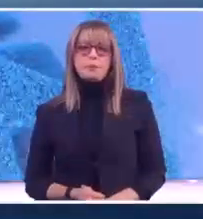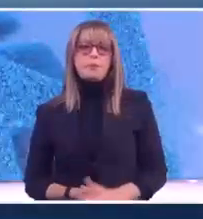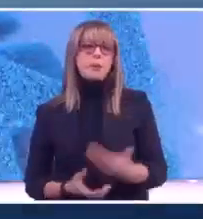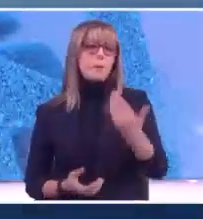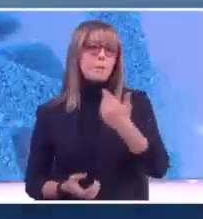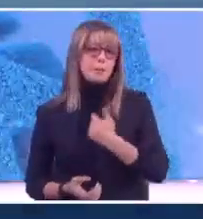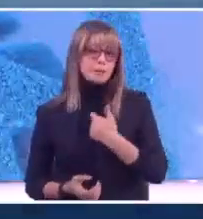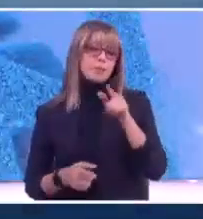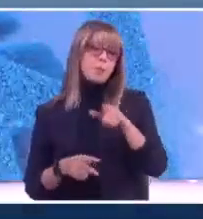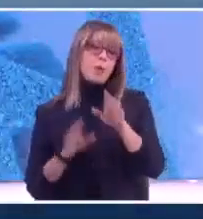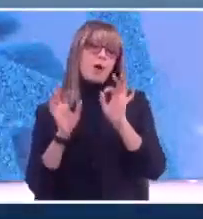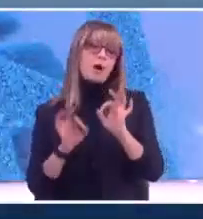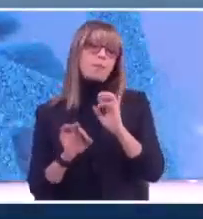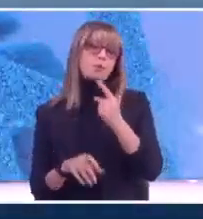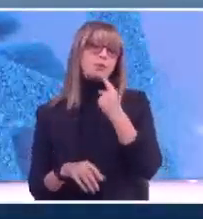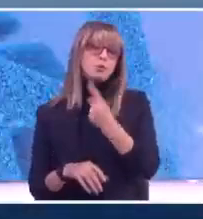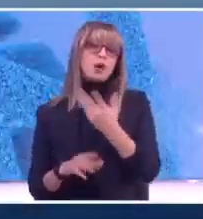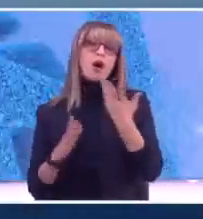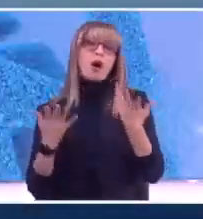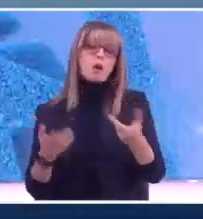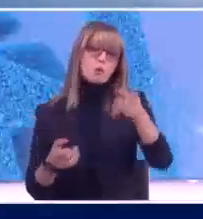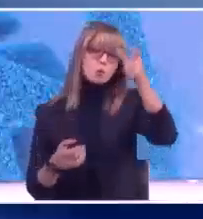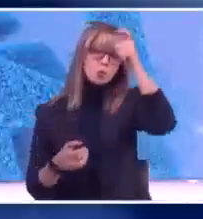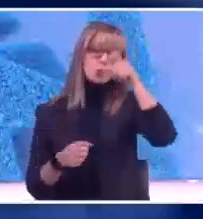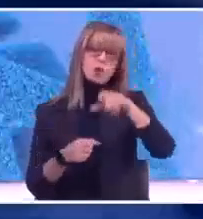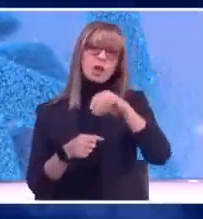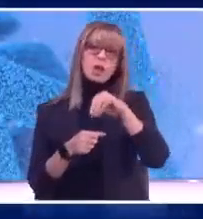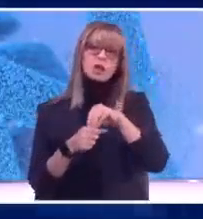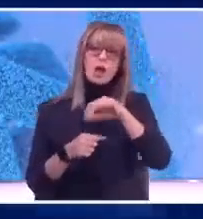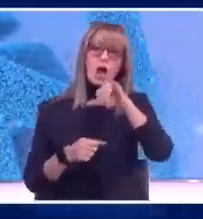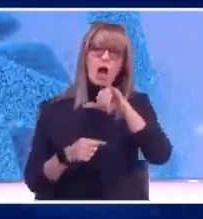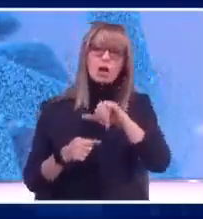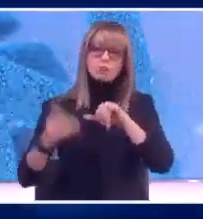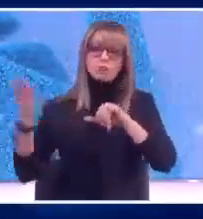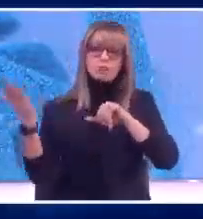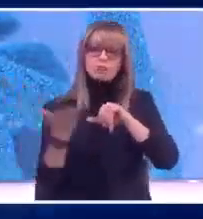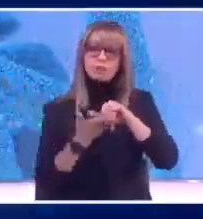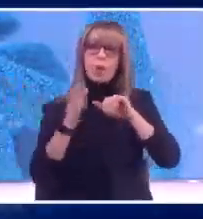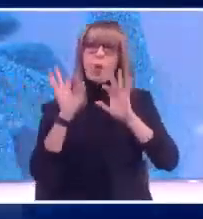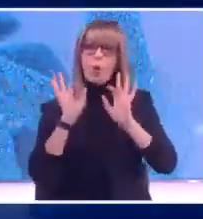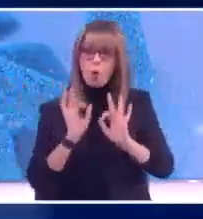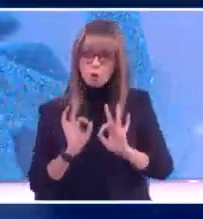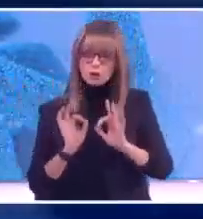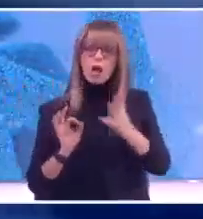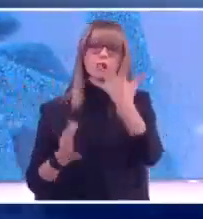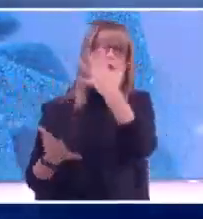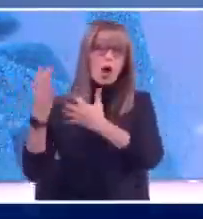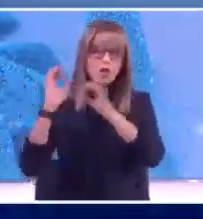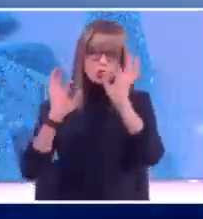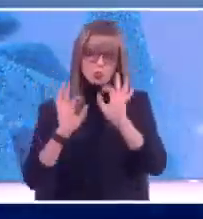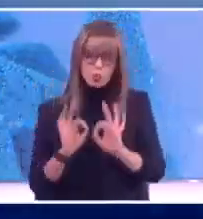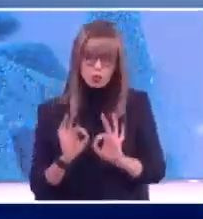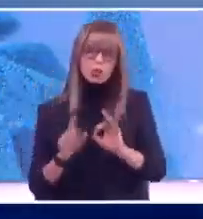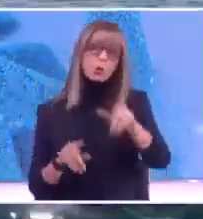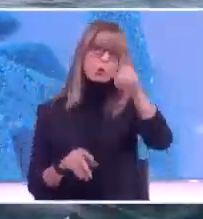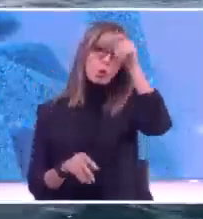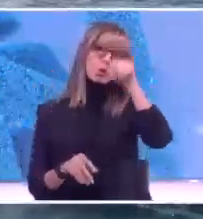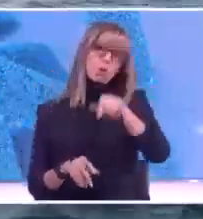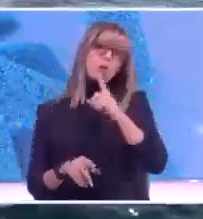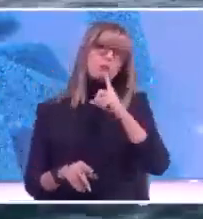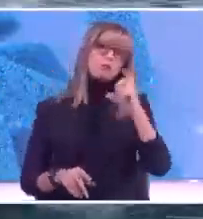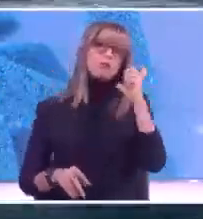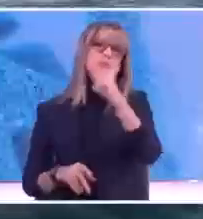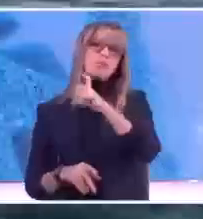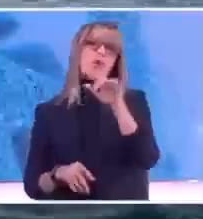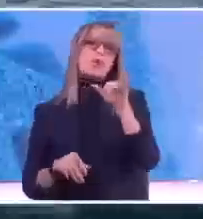Bizim çağrımız bu yönde ama Türkiye'ye dönük bir hak ihlali olduğunda, sınır ihlali olduğunda, taciz olduğunda da Türkiye bunlara cevap